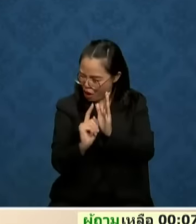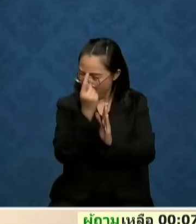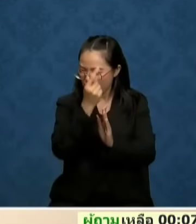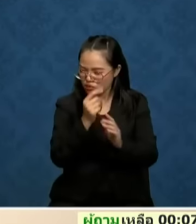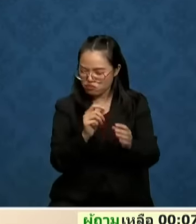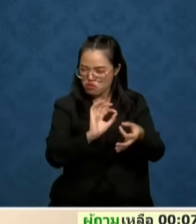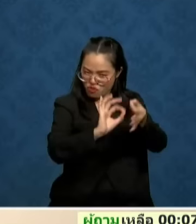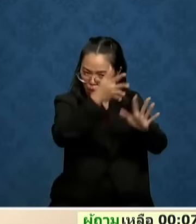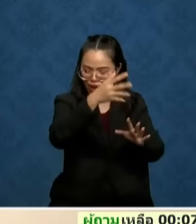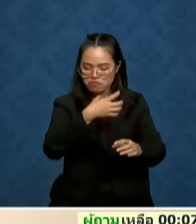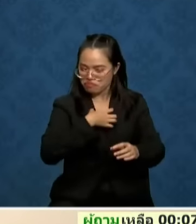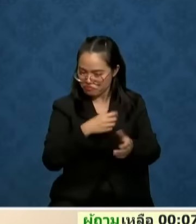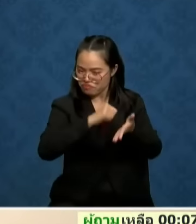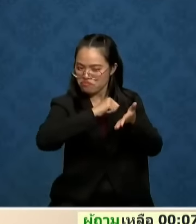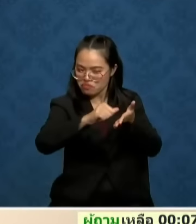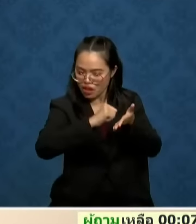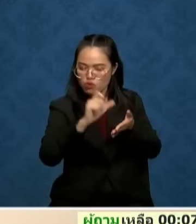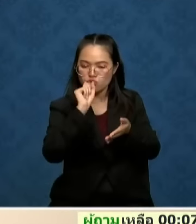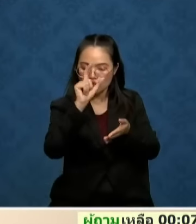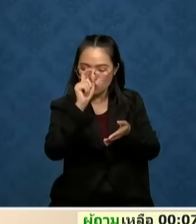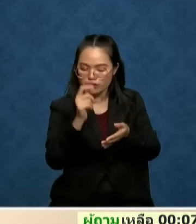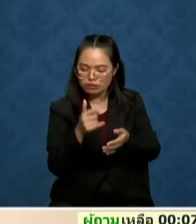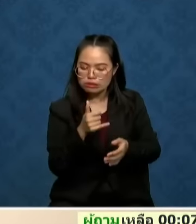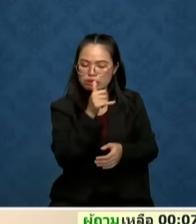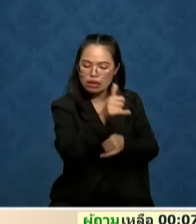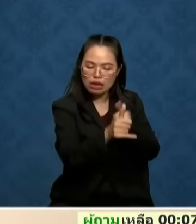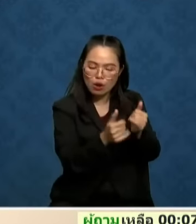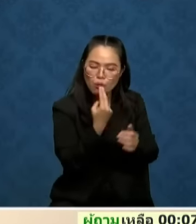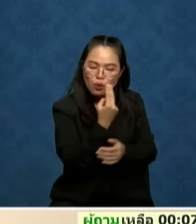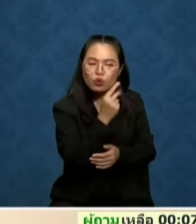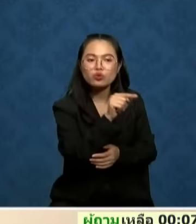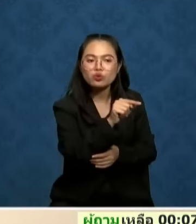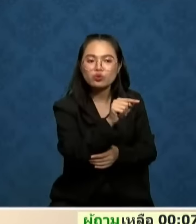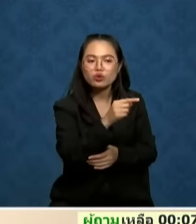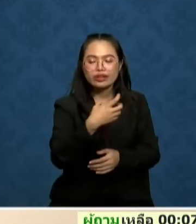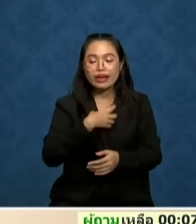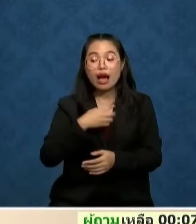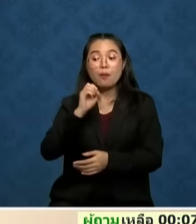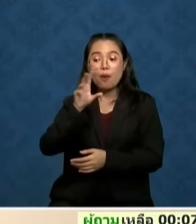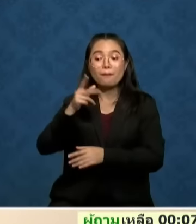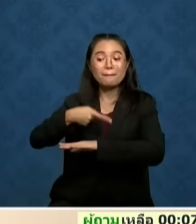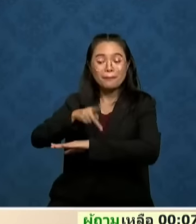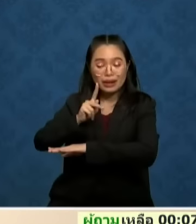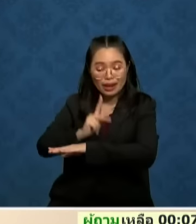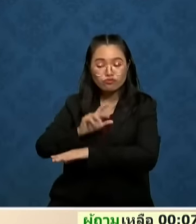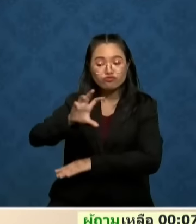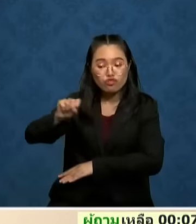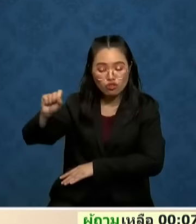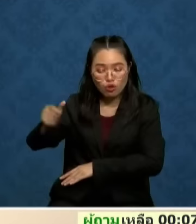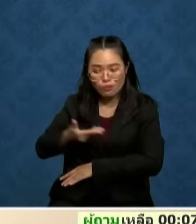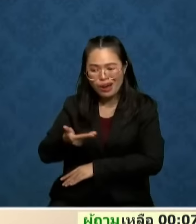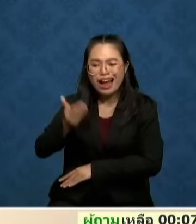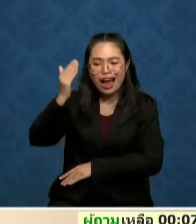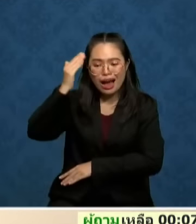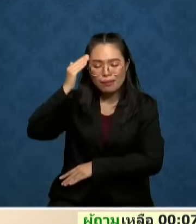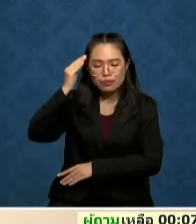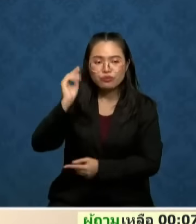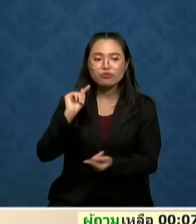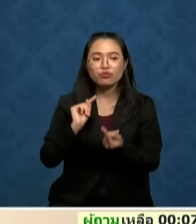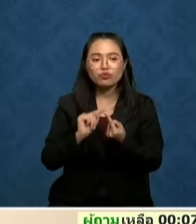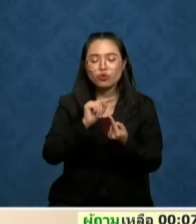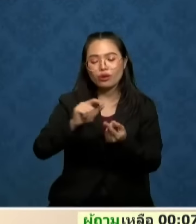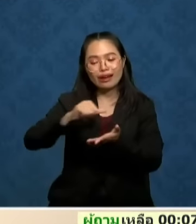ตุนะคะแล้วก็วันที่ท่านลงไปหน้างานต้องนำเรียนท่านประธานผ่านไปยังส.ส.ว่าท่านส.ส.ว่าเรื่องของ